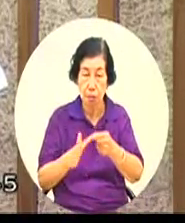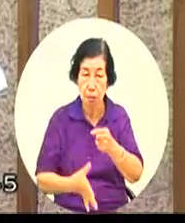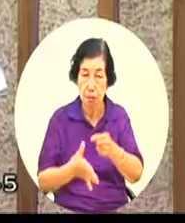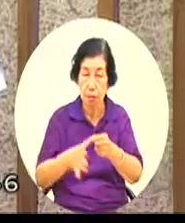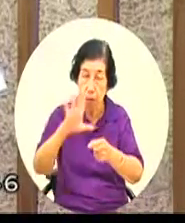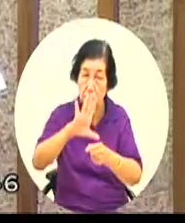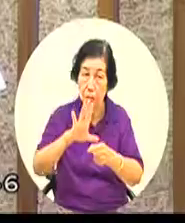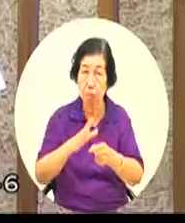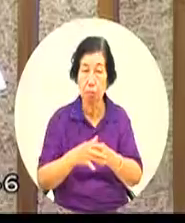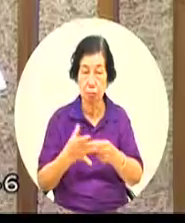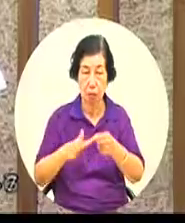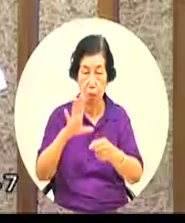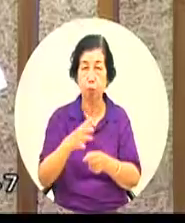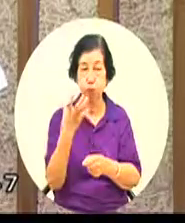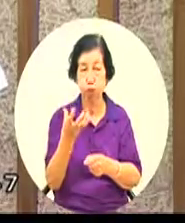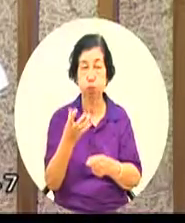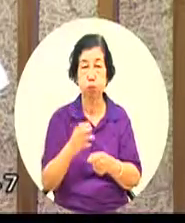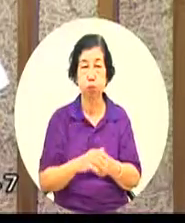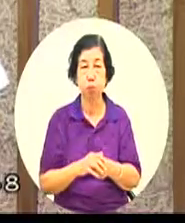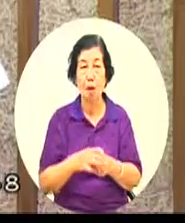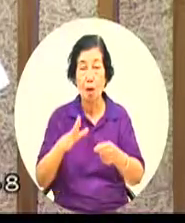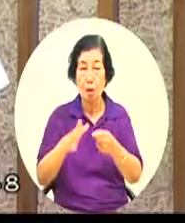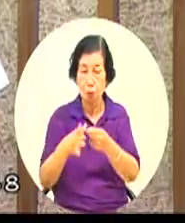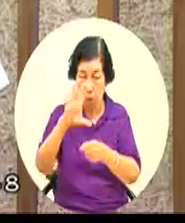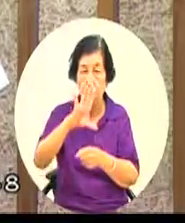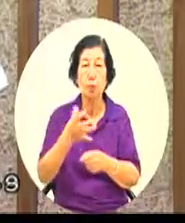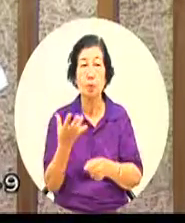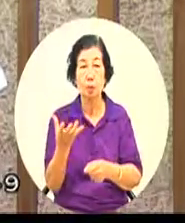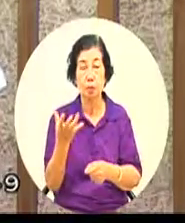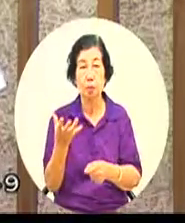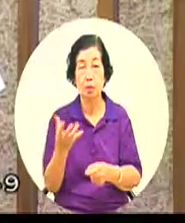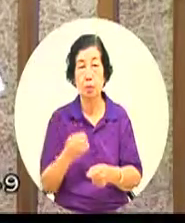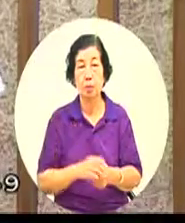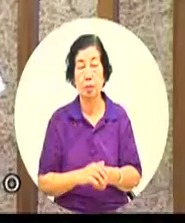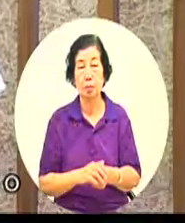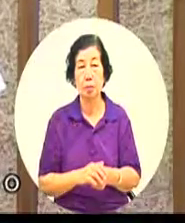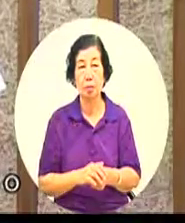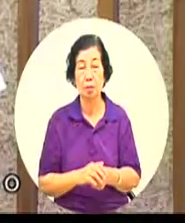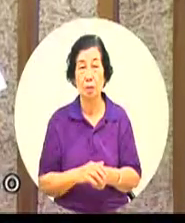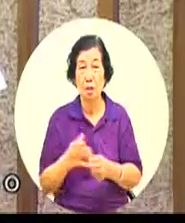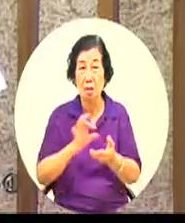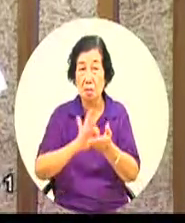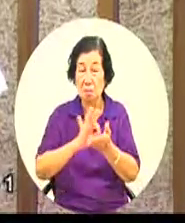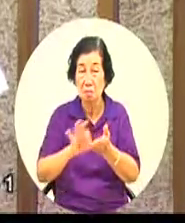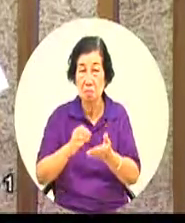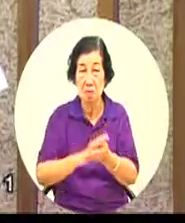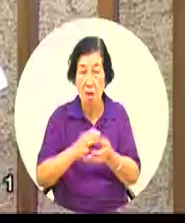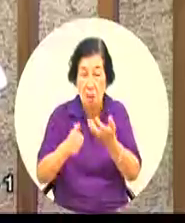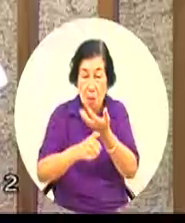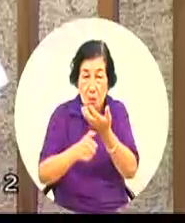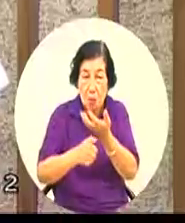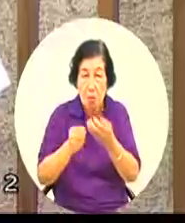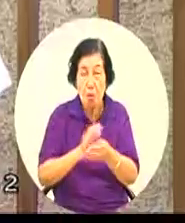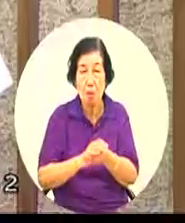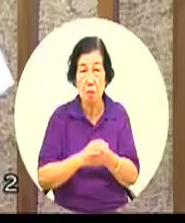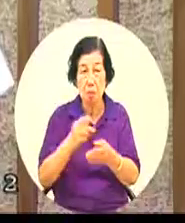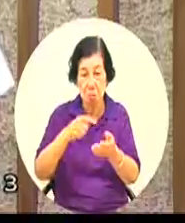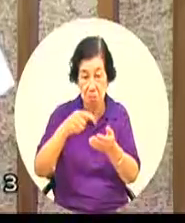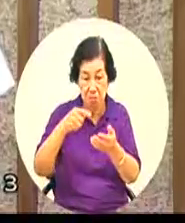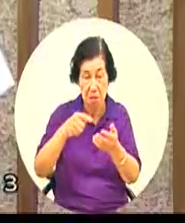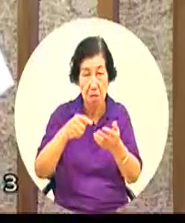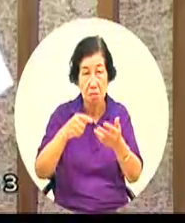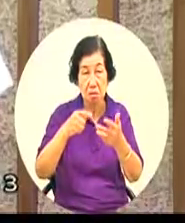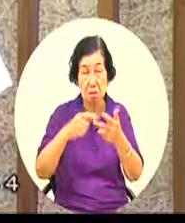高中比较多？ 高中比较多。 国中比较多。 高中。 高中比较多。 高中值，对。 所以他们用的毒品是三级毒品吗？ 三级毒品